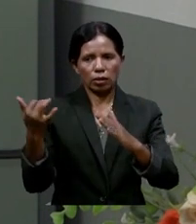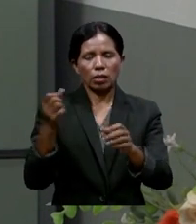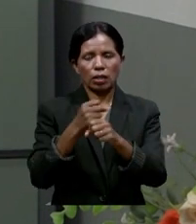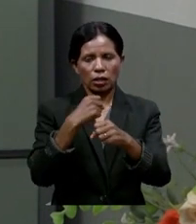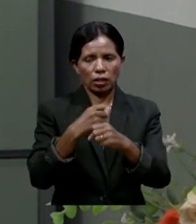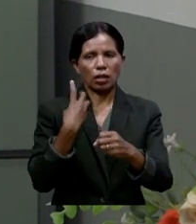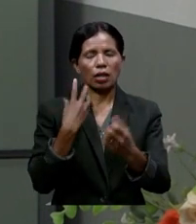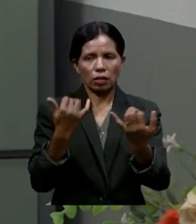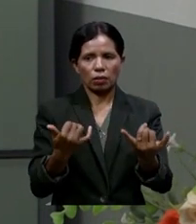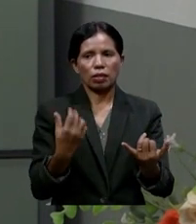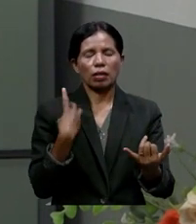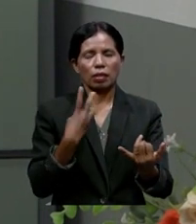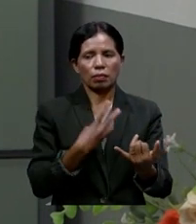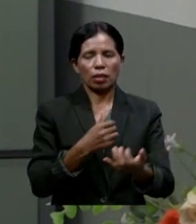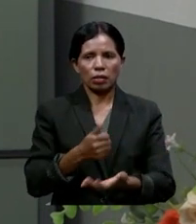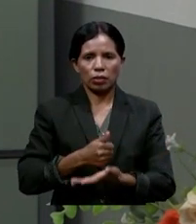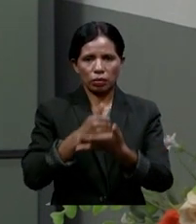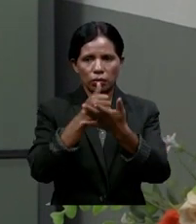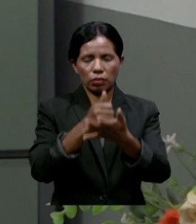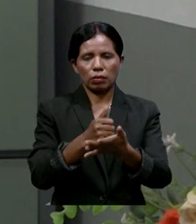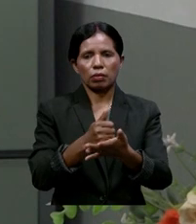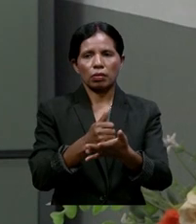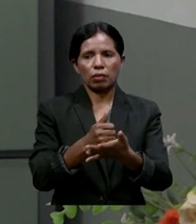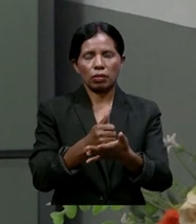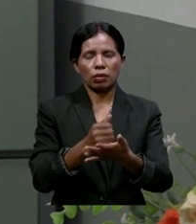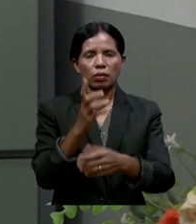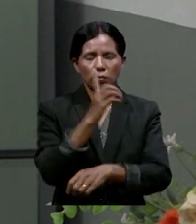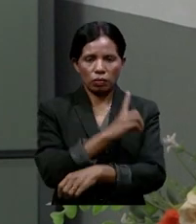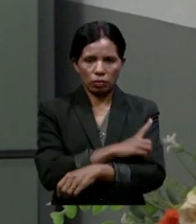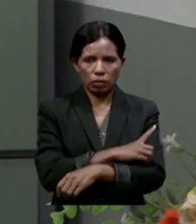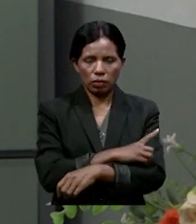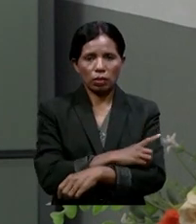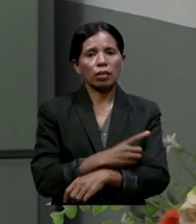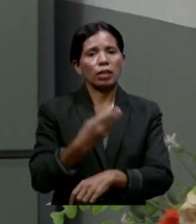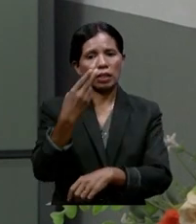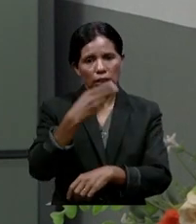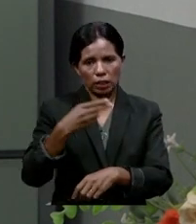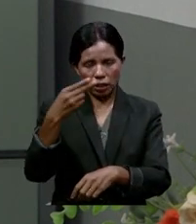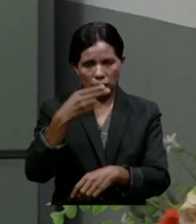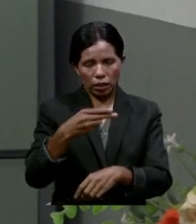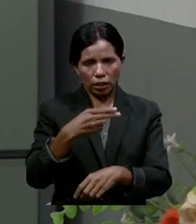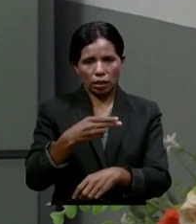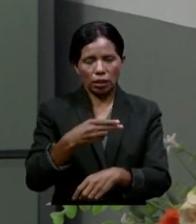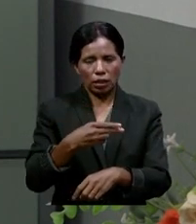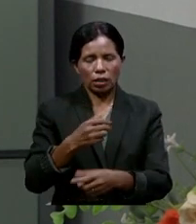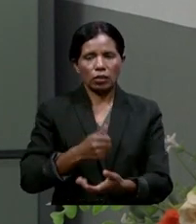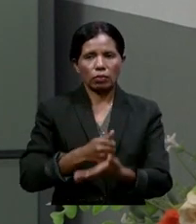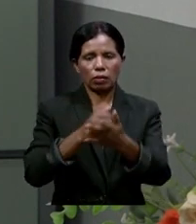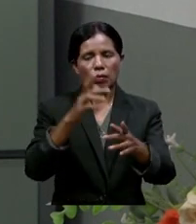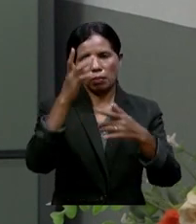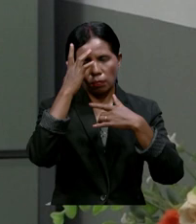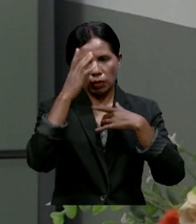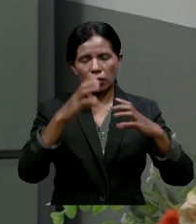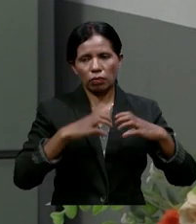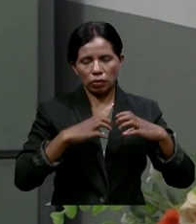tenam sagua dadau ya tendemen tu ba iha ohing orang tan ohing kinta atendemen tu ba iha moras fuan ni